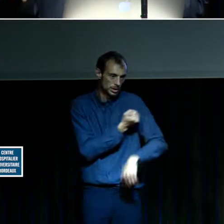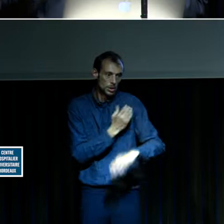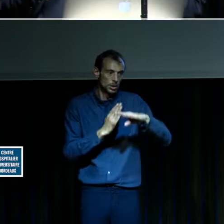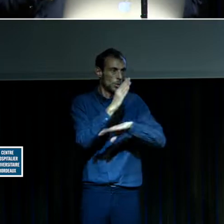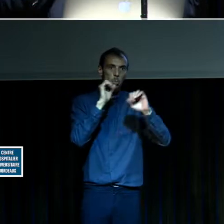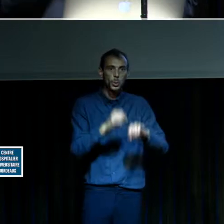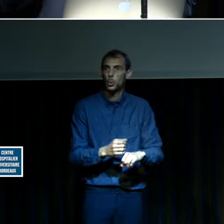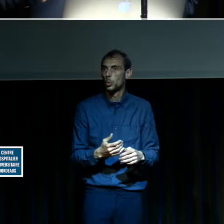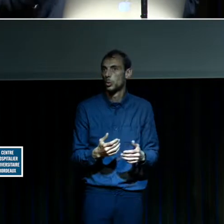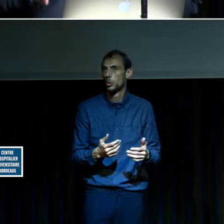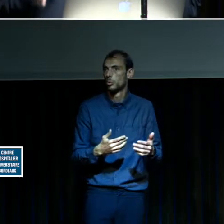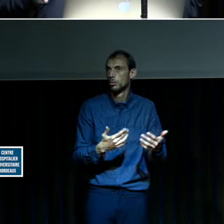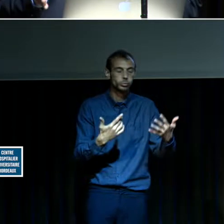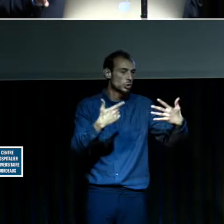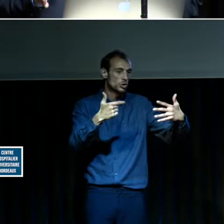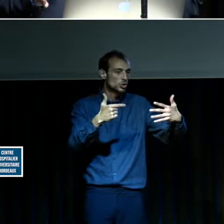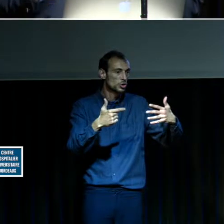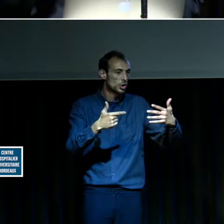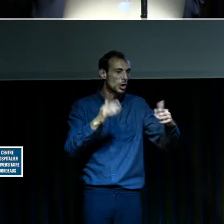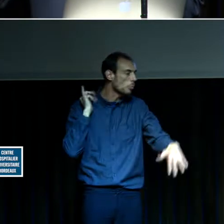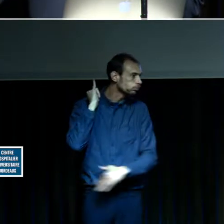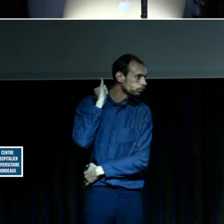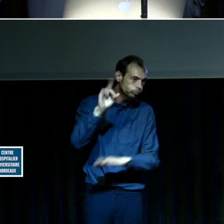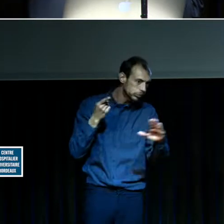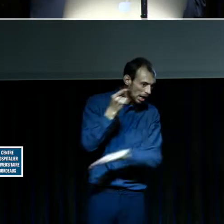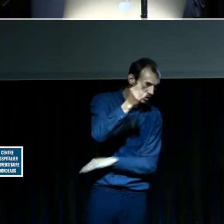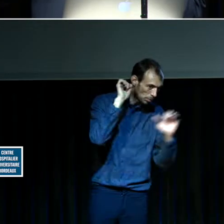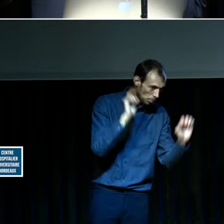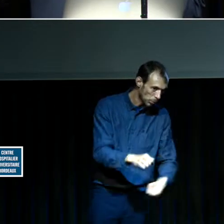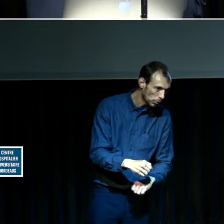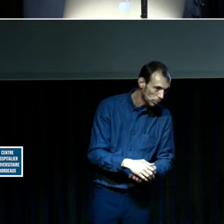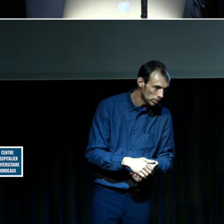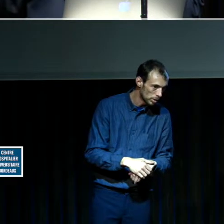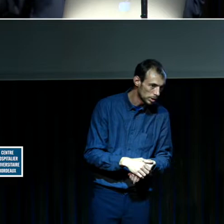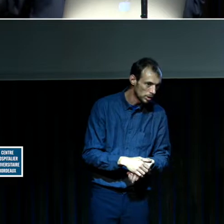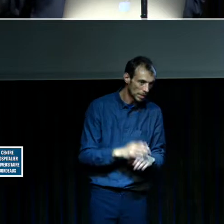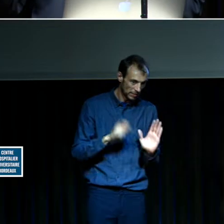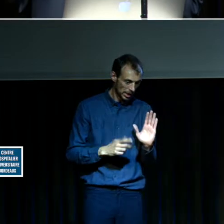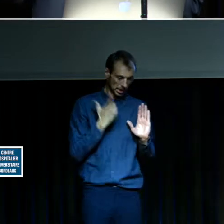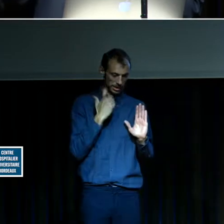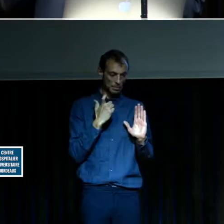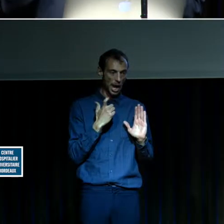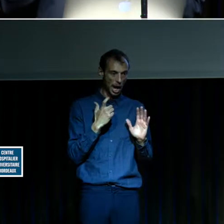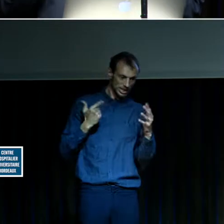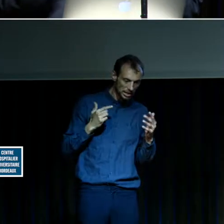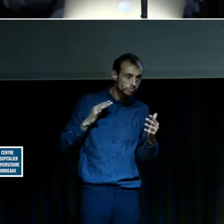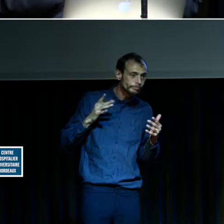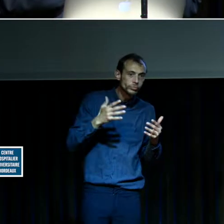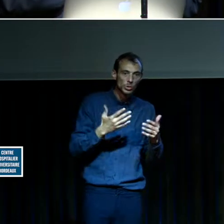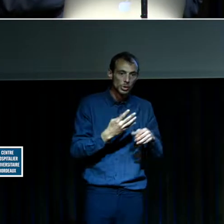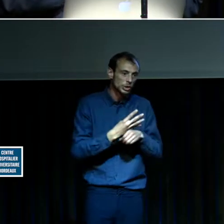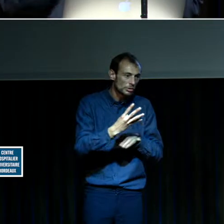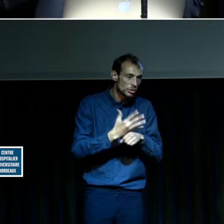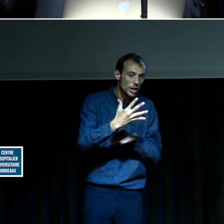des années avec 17 de tension, mais l'addition, on va la payer 5, 10, 15 ans après, par un infarctus cérébral, par un